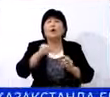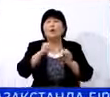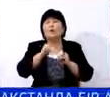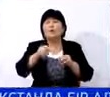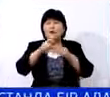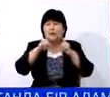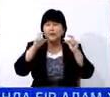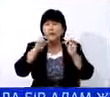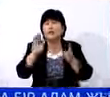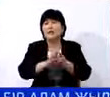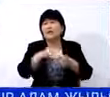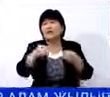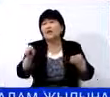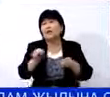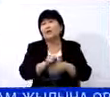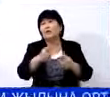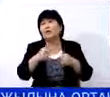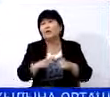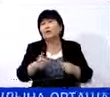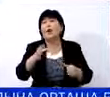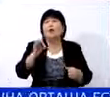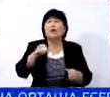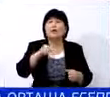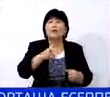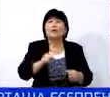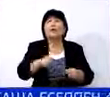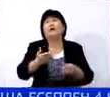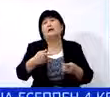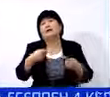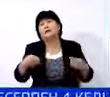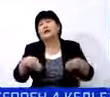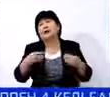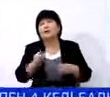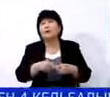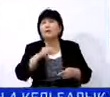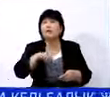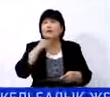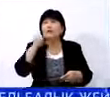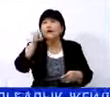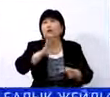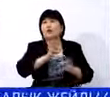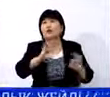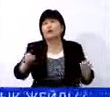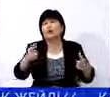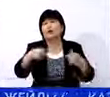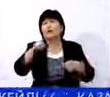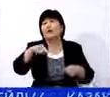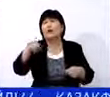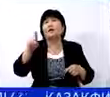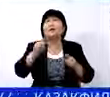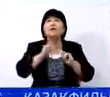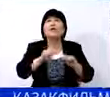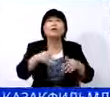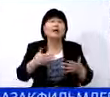масканы тегін таратып, емдеу ұйымдарына оттегі концентраттарын алып берді. Осы еңбегі еленіп, жылдың үздік ұйымы номинациясымен